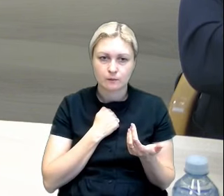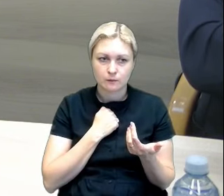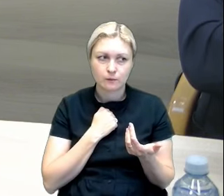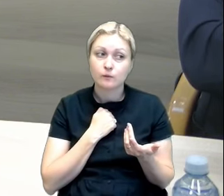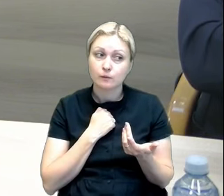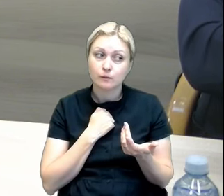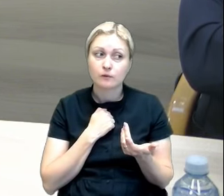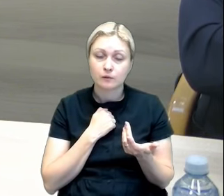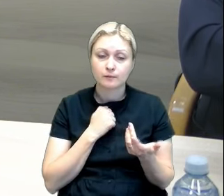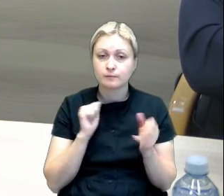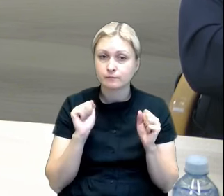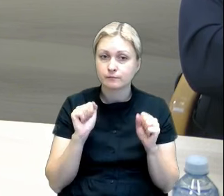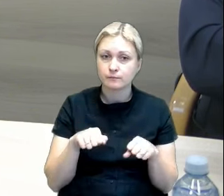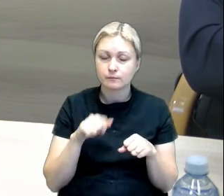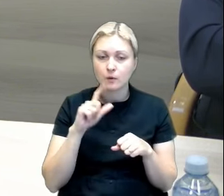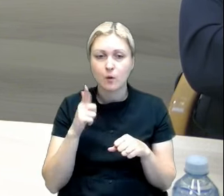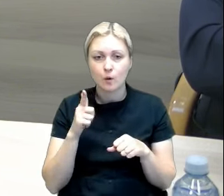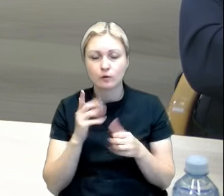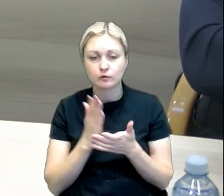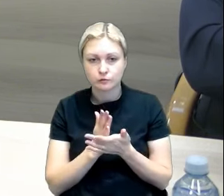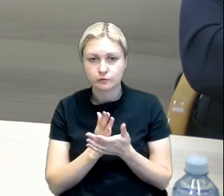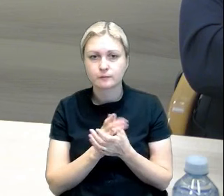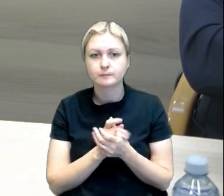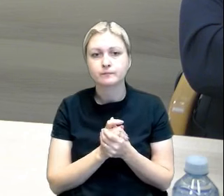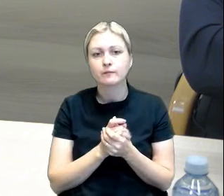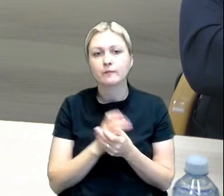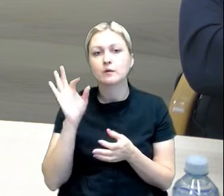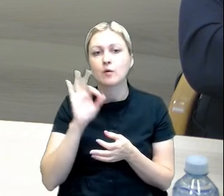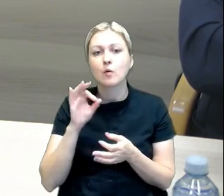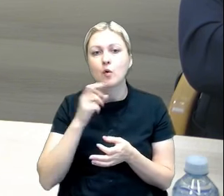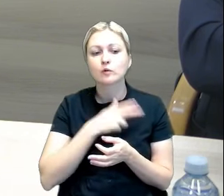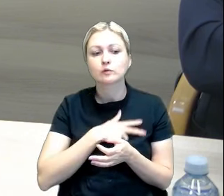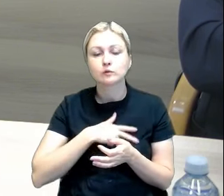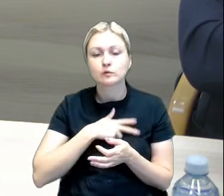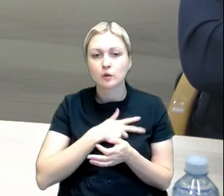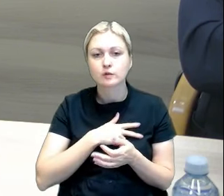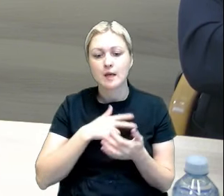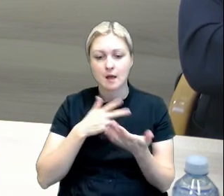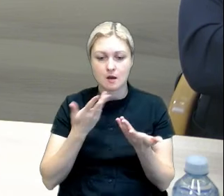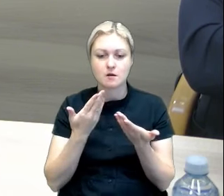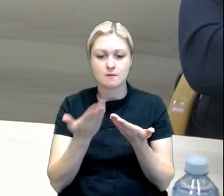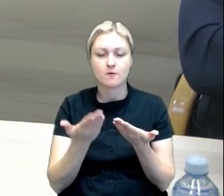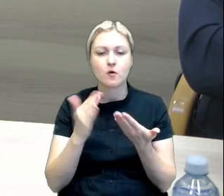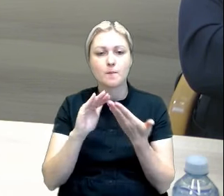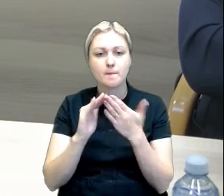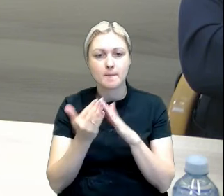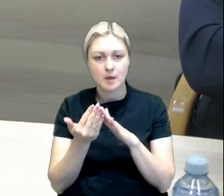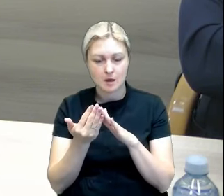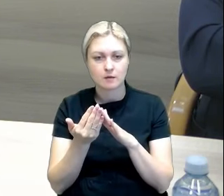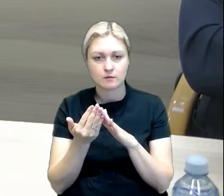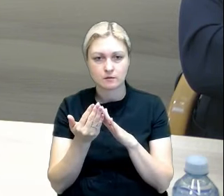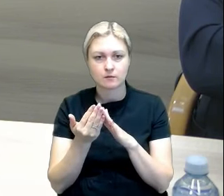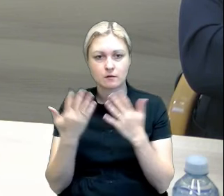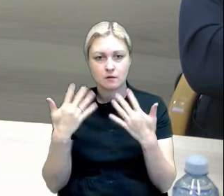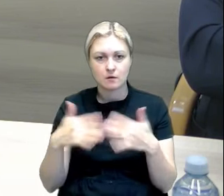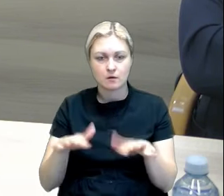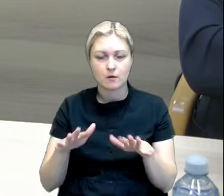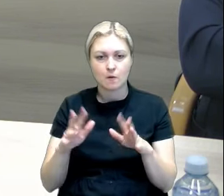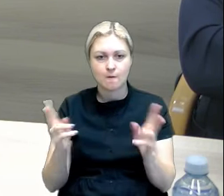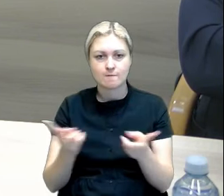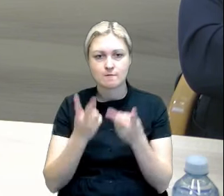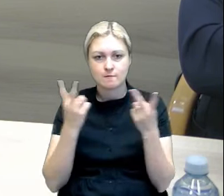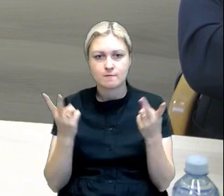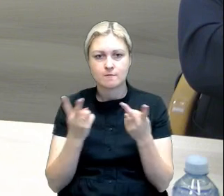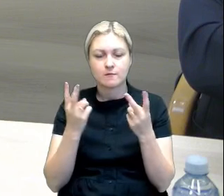tačiau kada mes kalbam apie sakyčiau tam tikrą socialinį reiškinį mieste kuris gyvooja jau turbūt nežinau daugelį